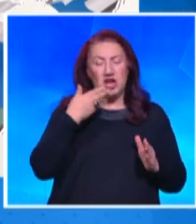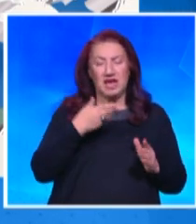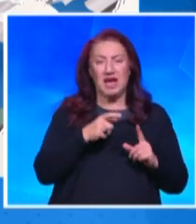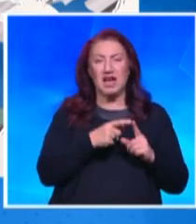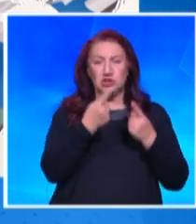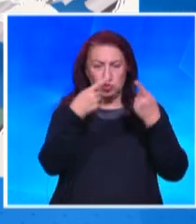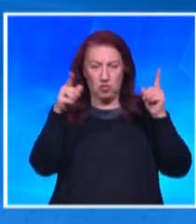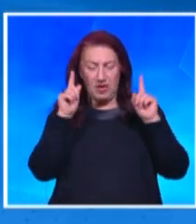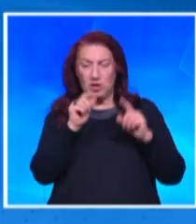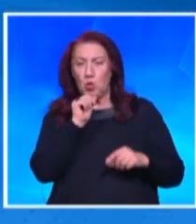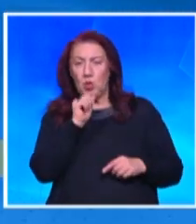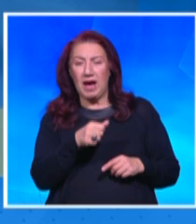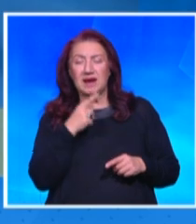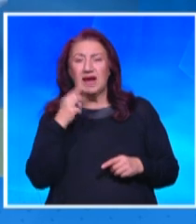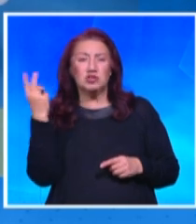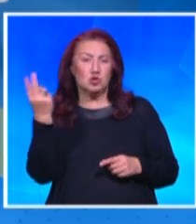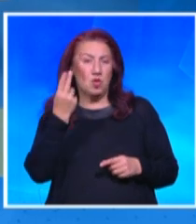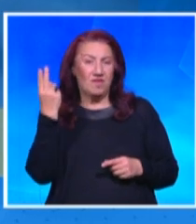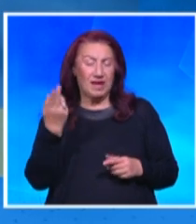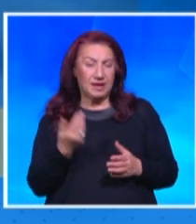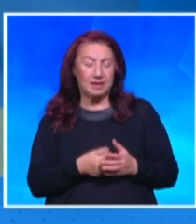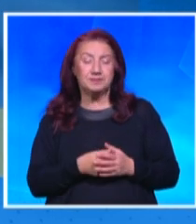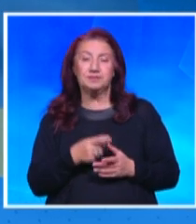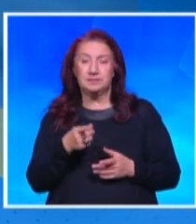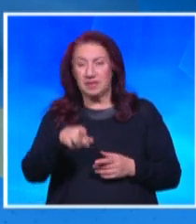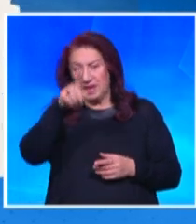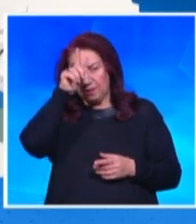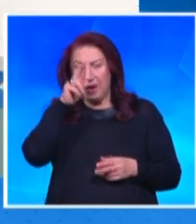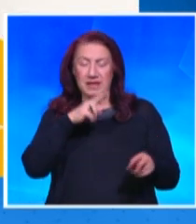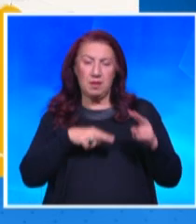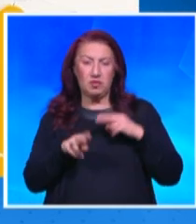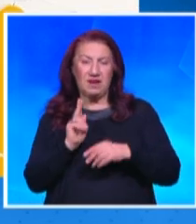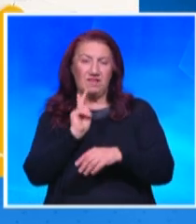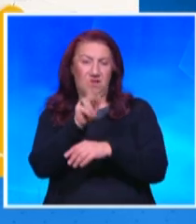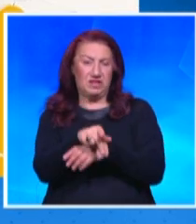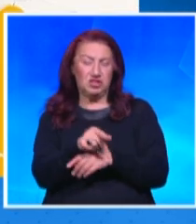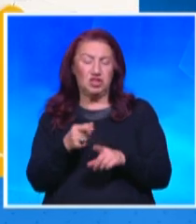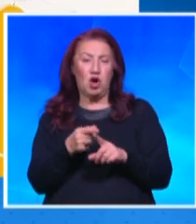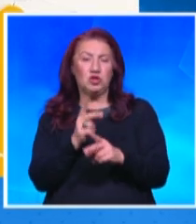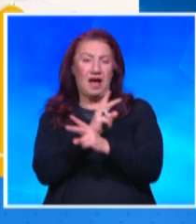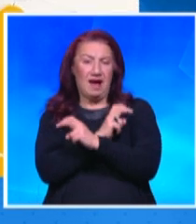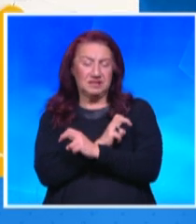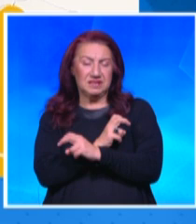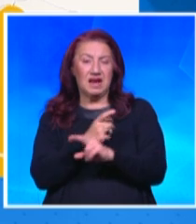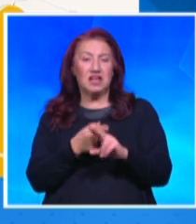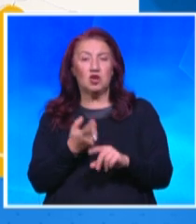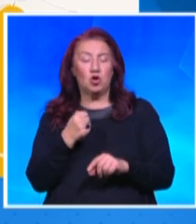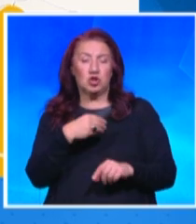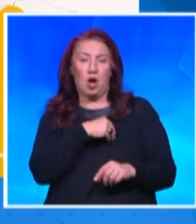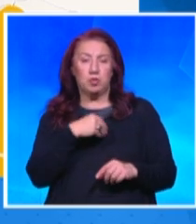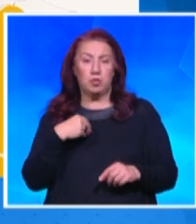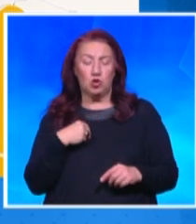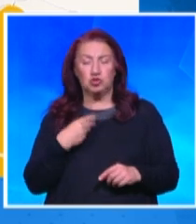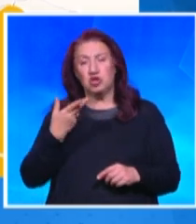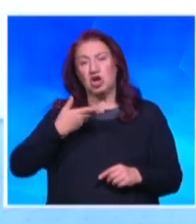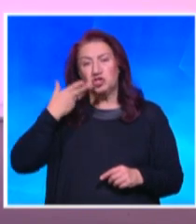Унгария и Словакия. Германия пък отново проверява влизащите на територията и от Австрия, но и от Полша, Чехия